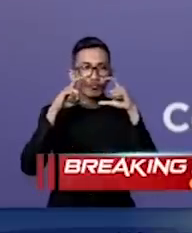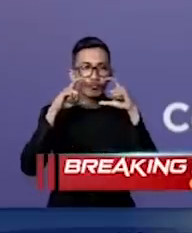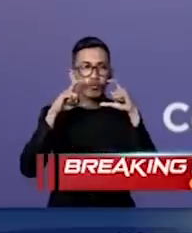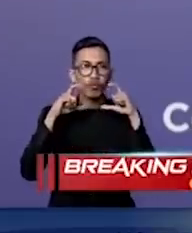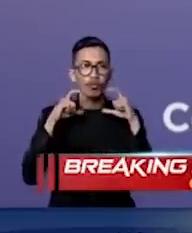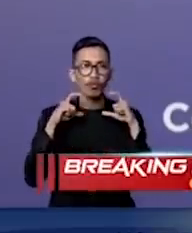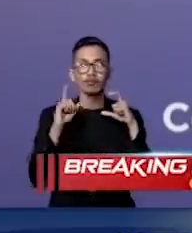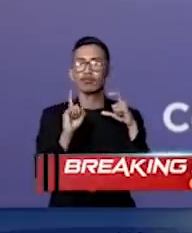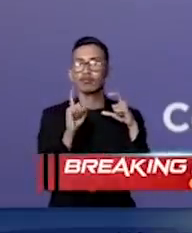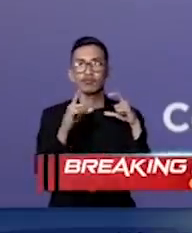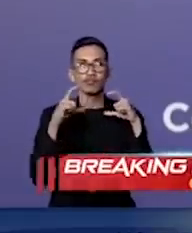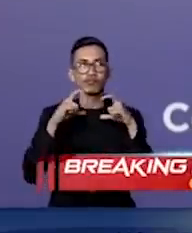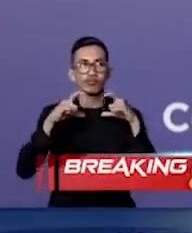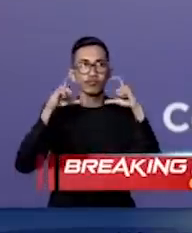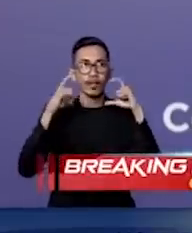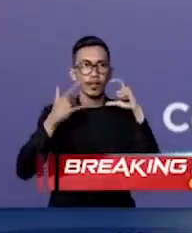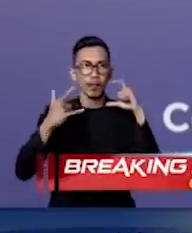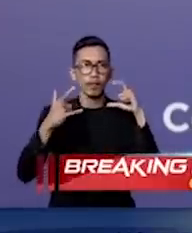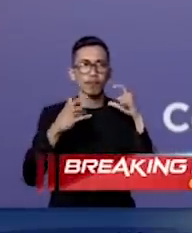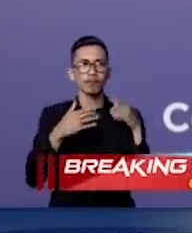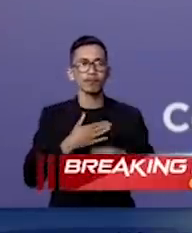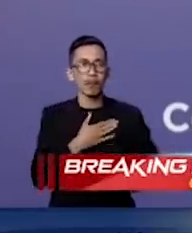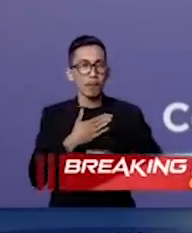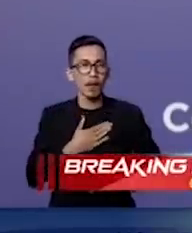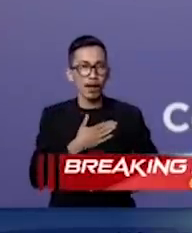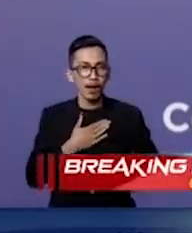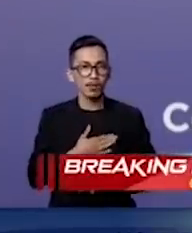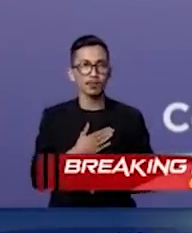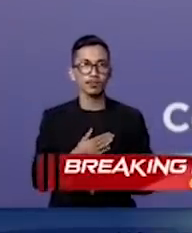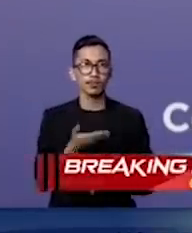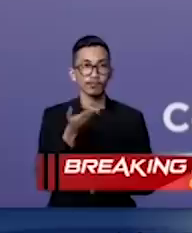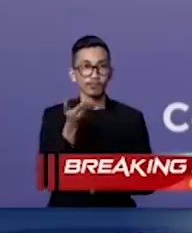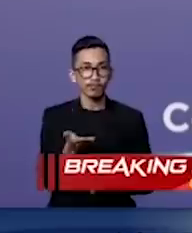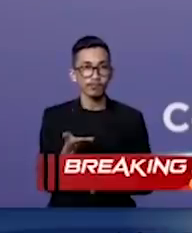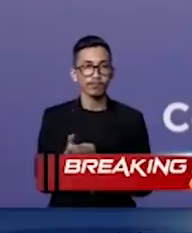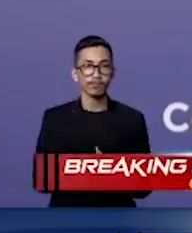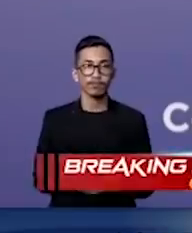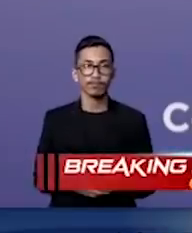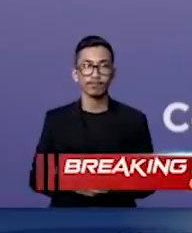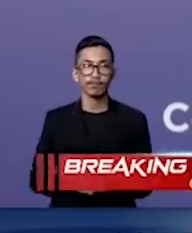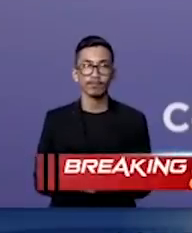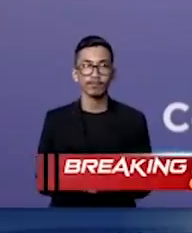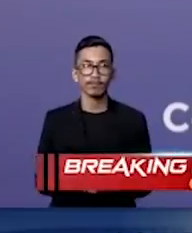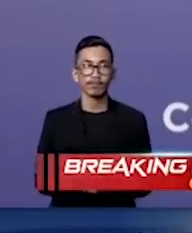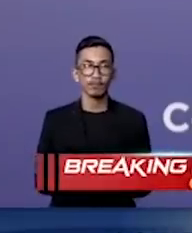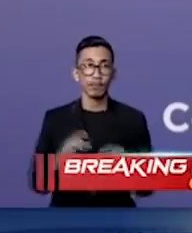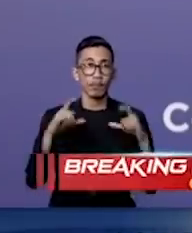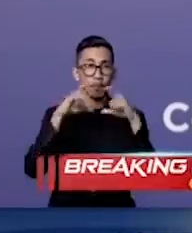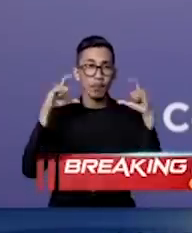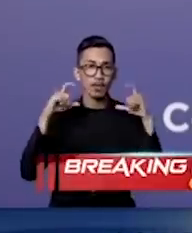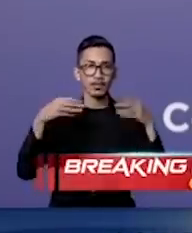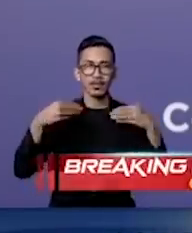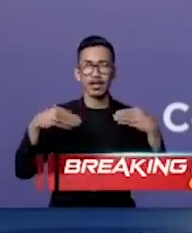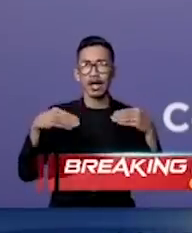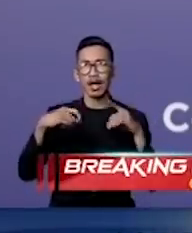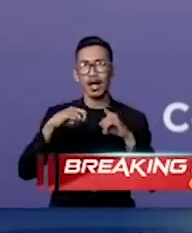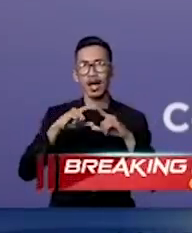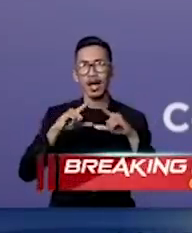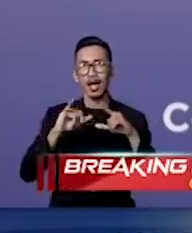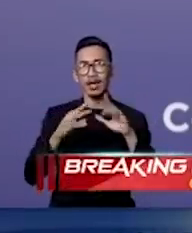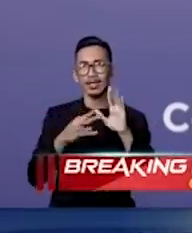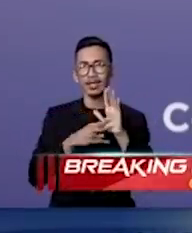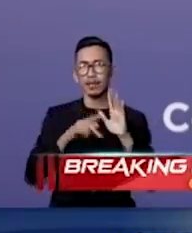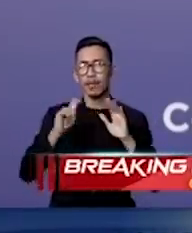Oleh karena itu pilih masker yang tepat masker kain pun bisa digunakan